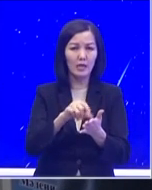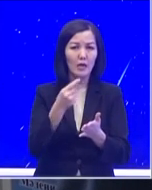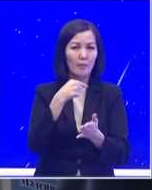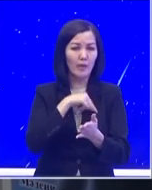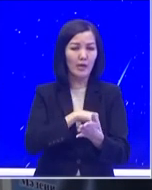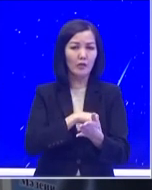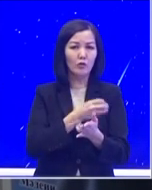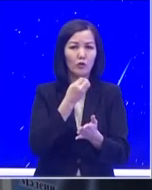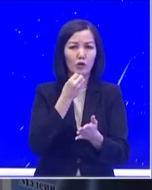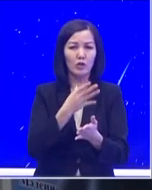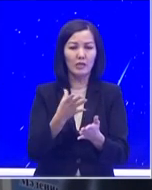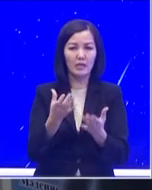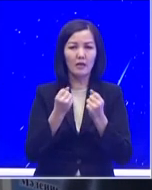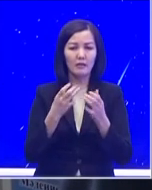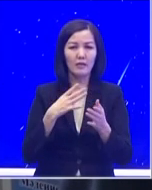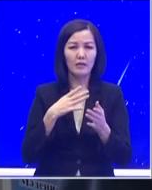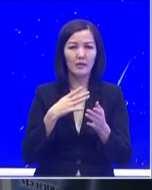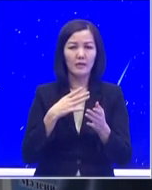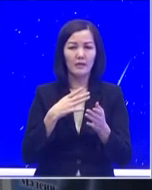түрде дүрсілкініп қалды. Өйткені